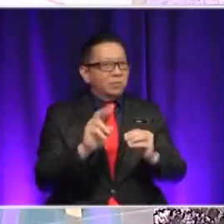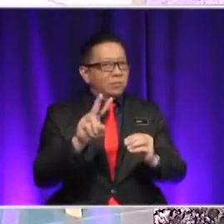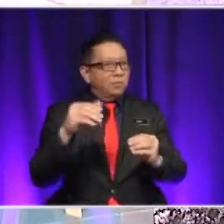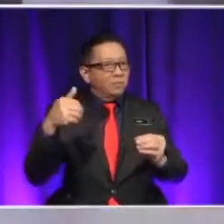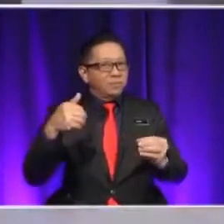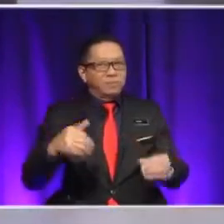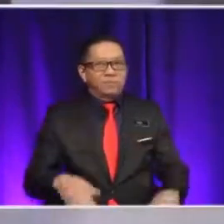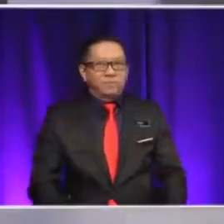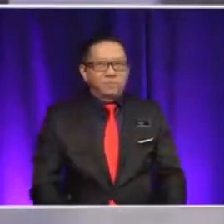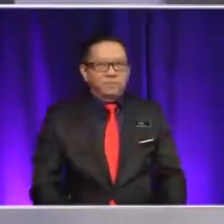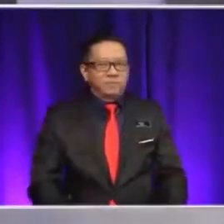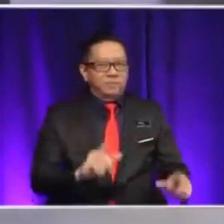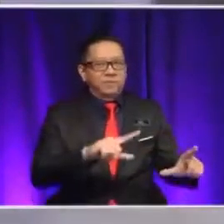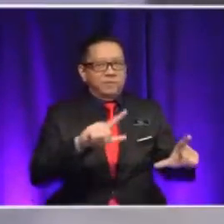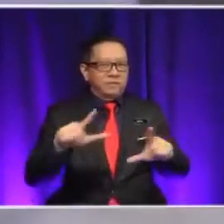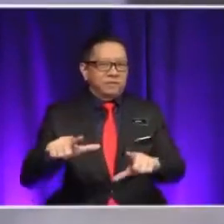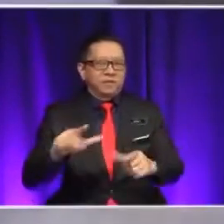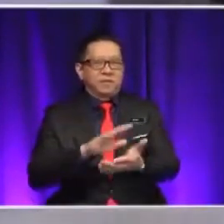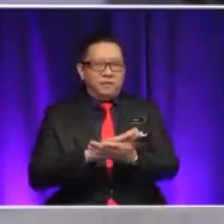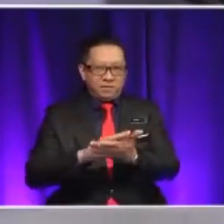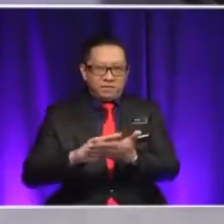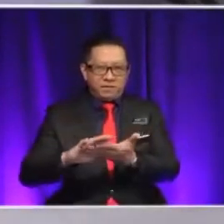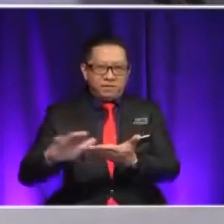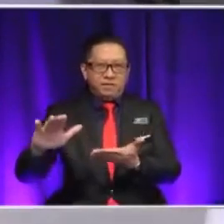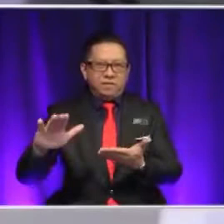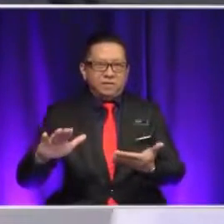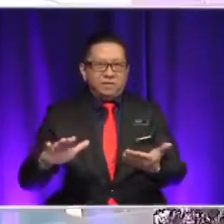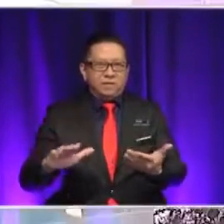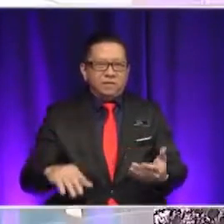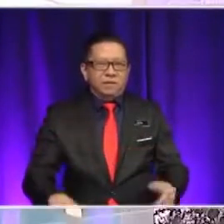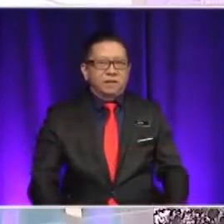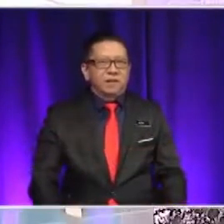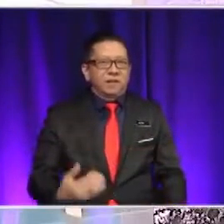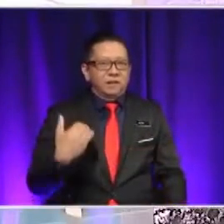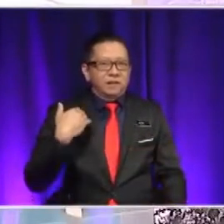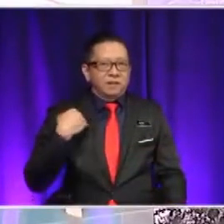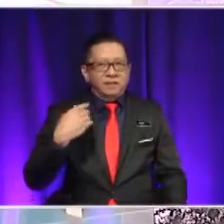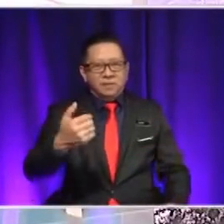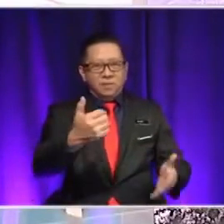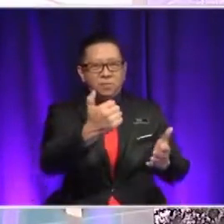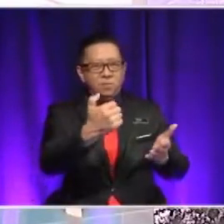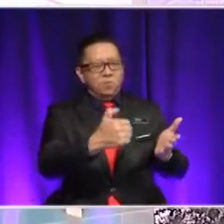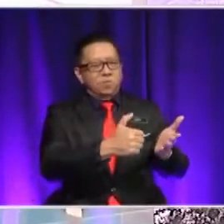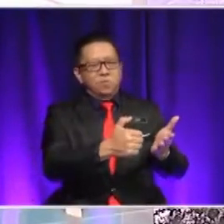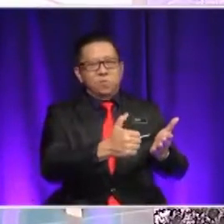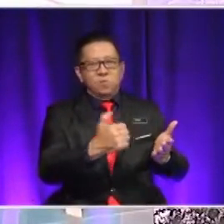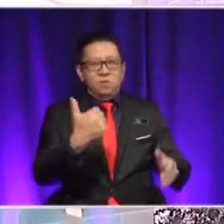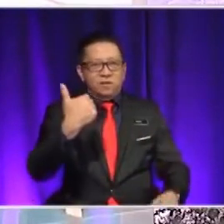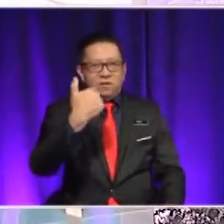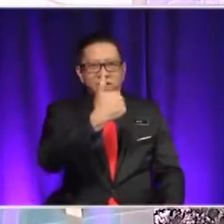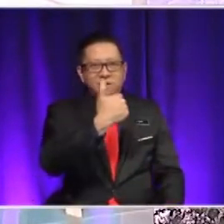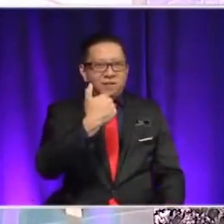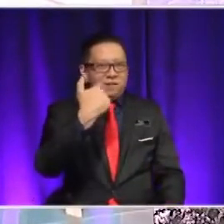Ivan ah kita letak kita penyembuh oke cek waduh nyambung oke oke juga sembuh hanya sebelum tipe